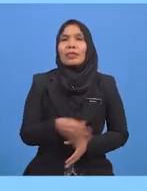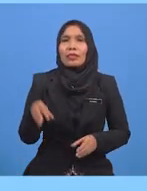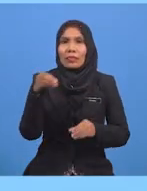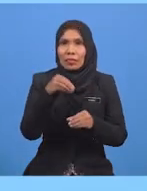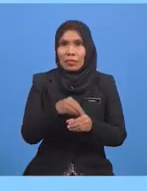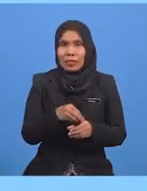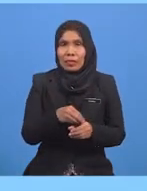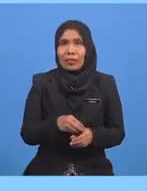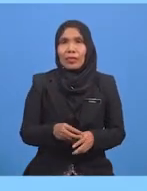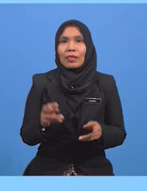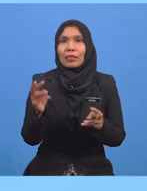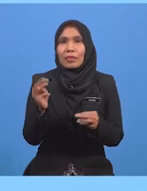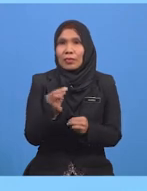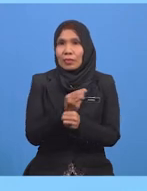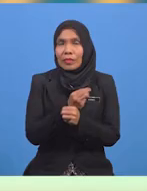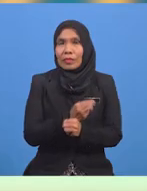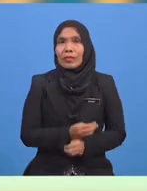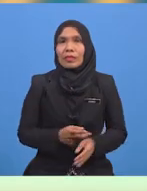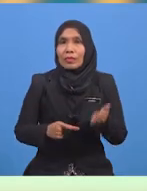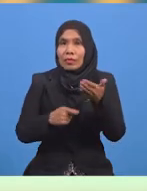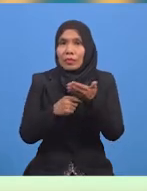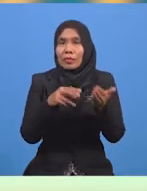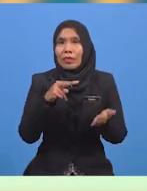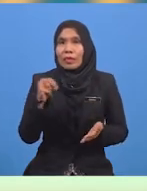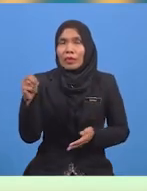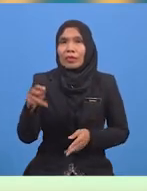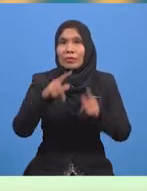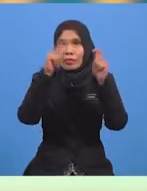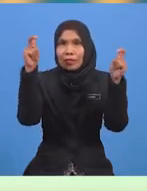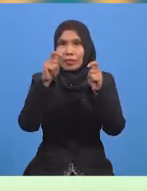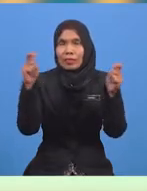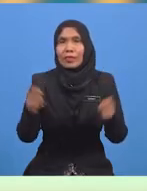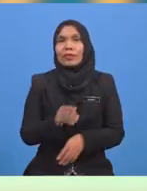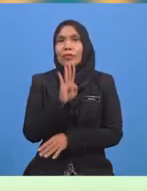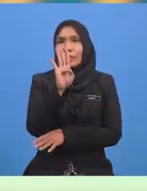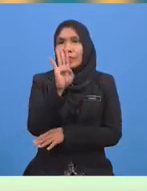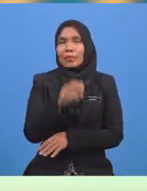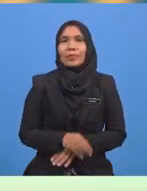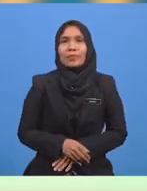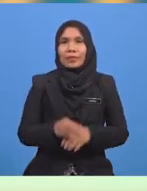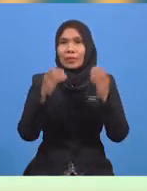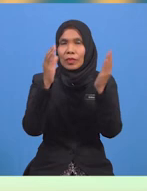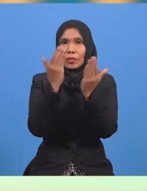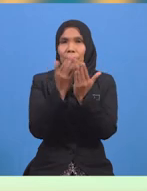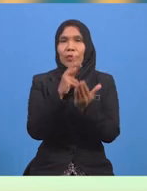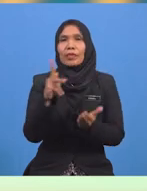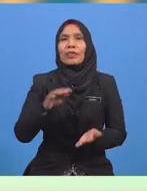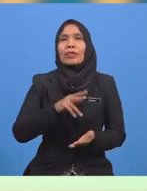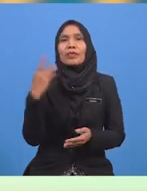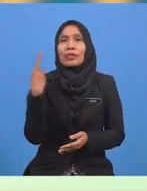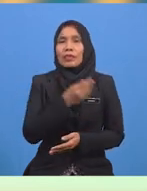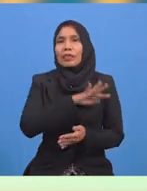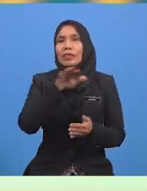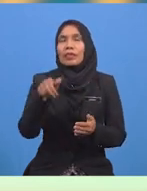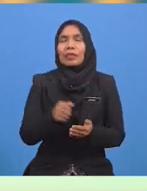Tambahan Tingkatan 4. Apa khabar murid-murid cikgu pada hari ini? Cikgu doakan kita semua